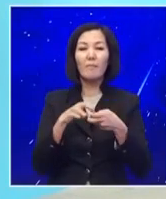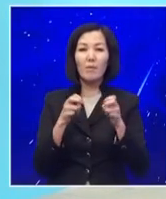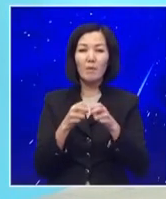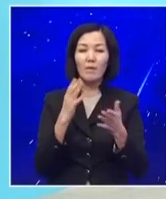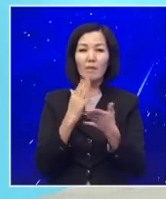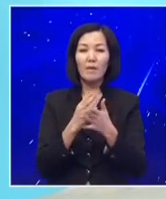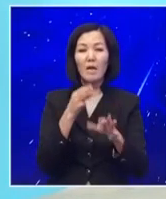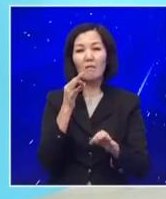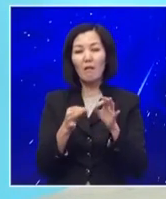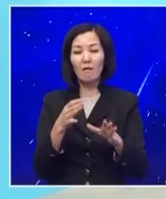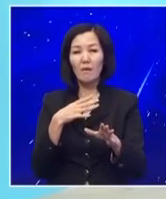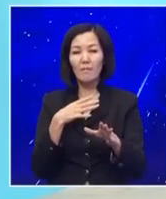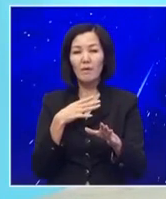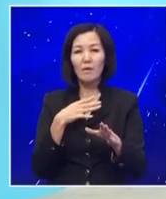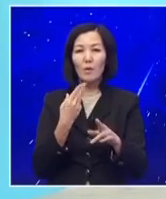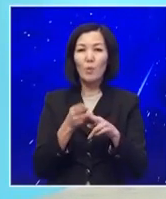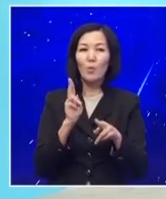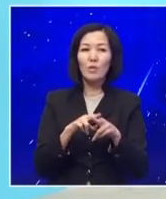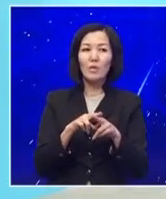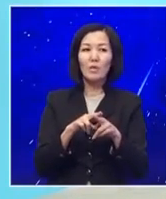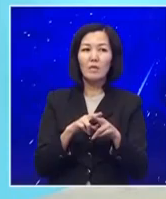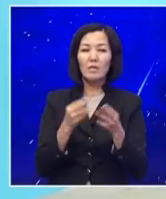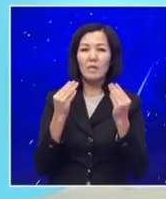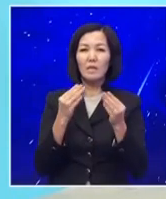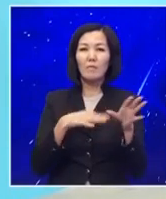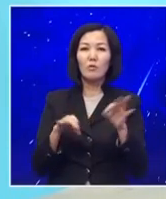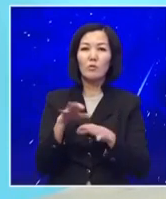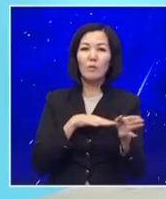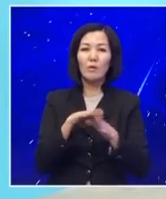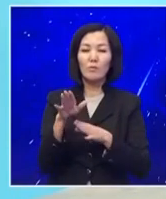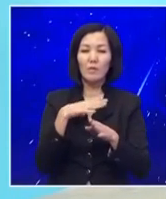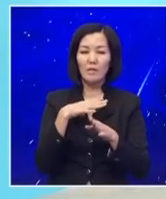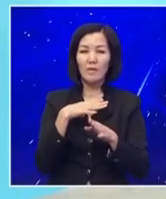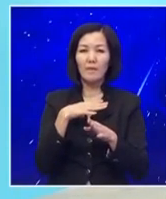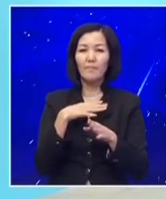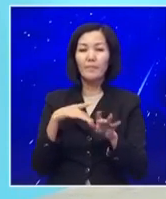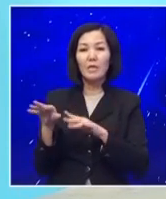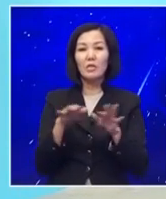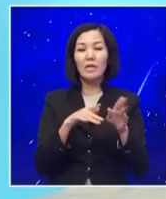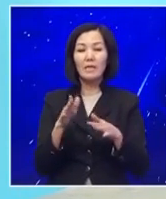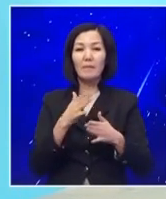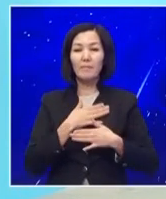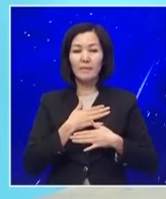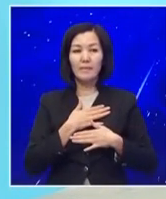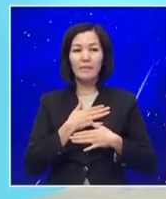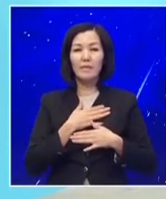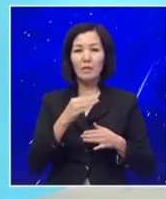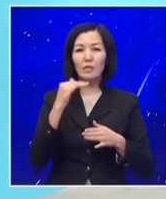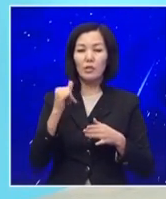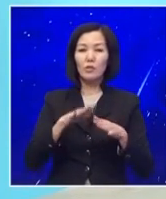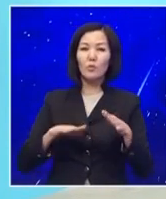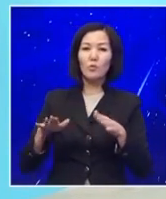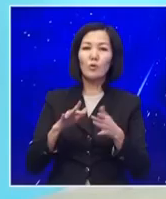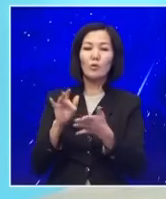соны талқылап өте бір керемет шараны ұйымдастырған болатын. Сол шарада біз Жетісу